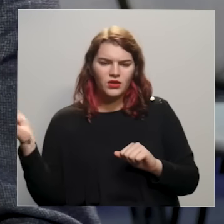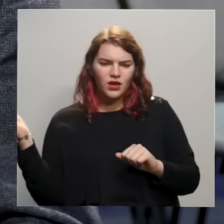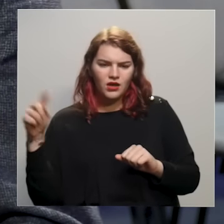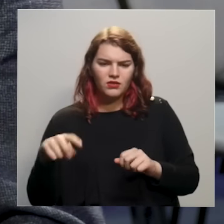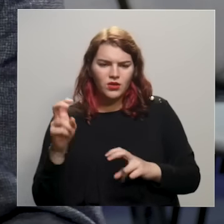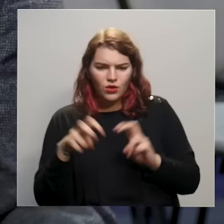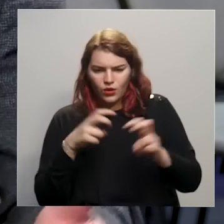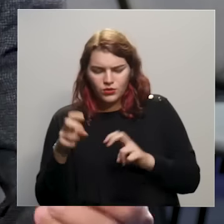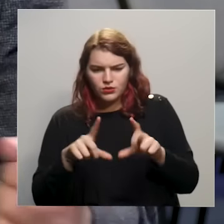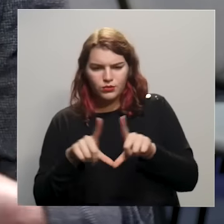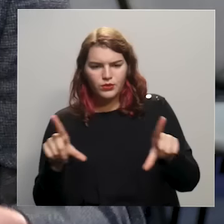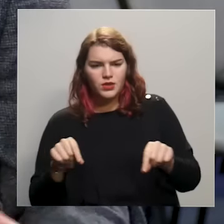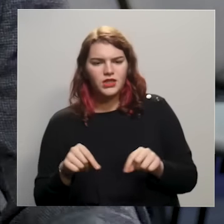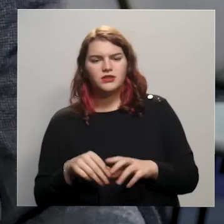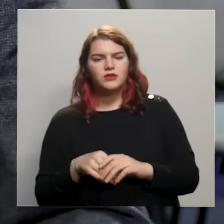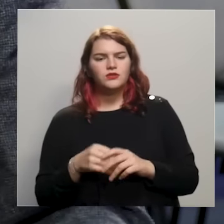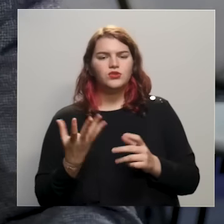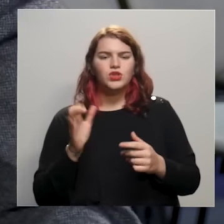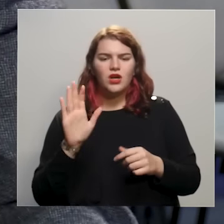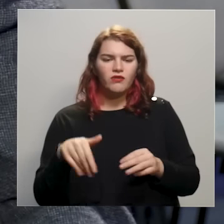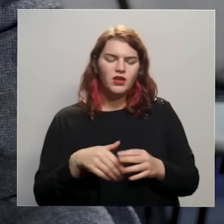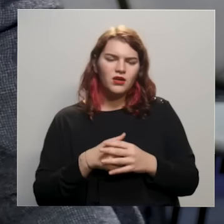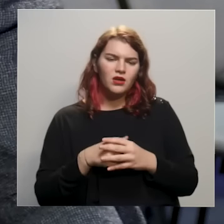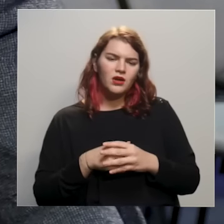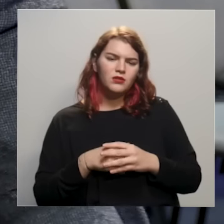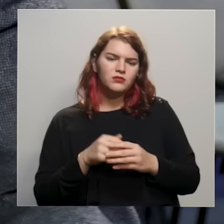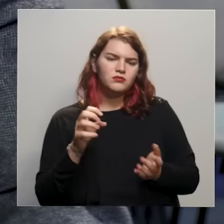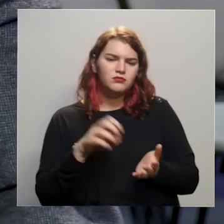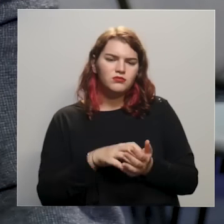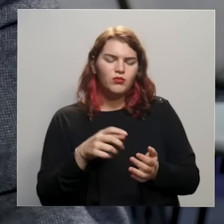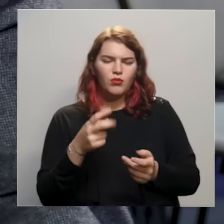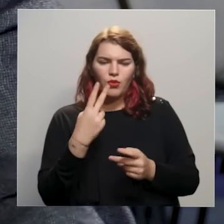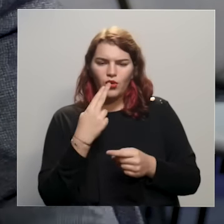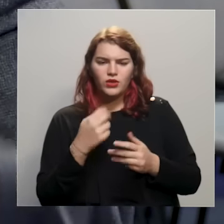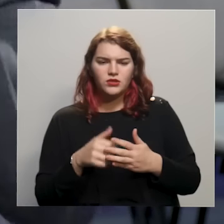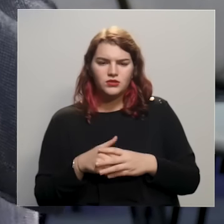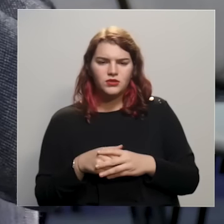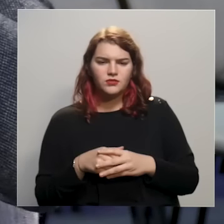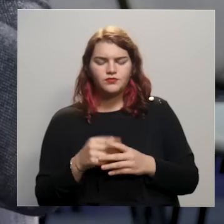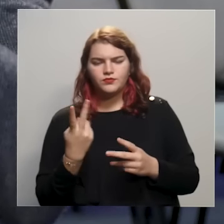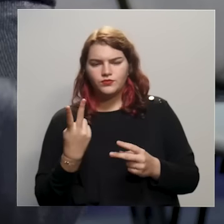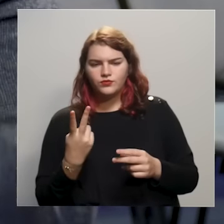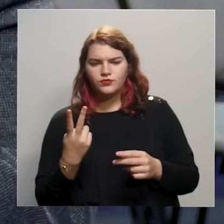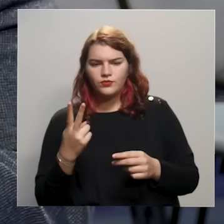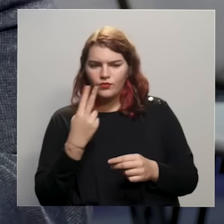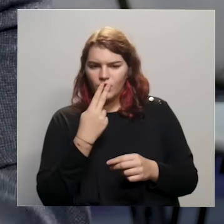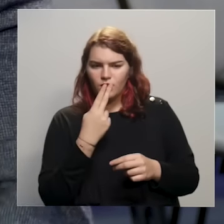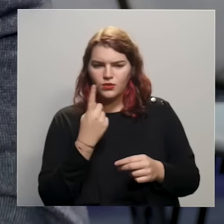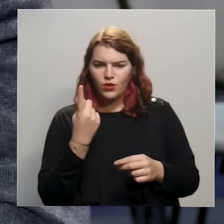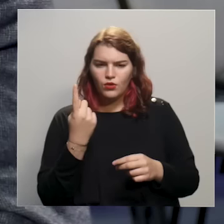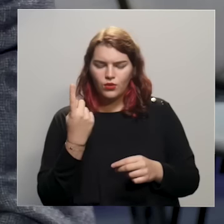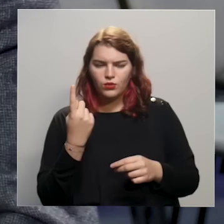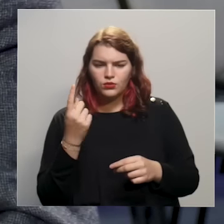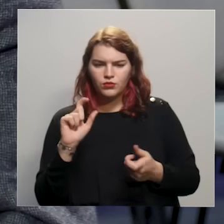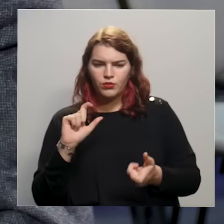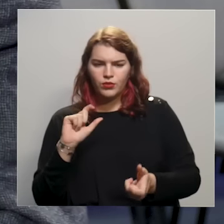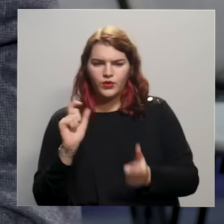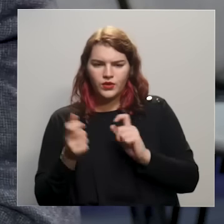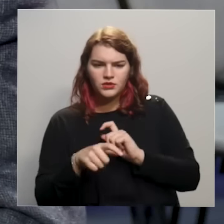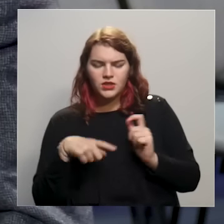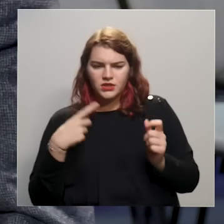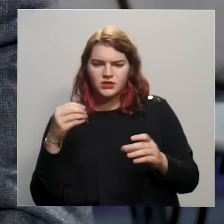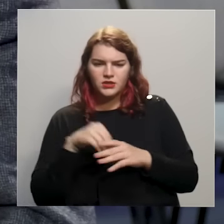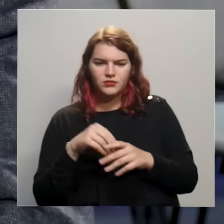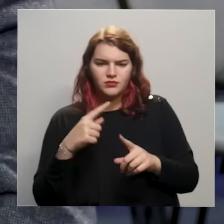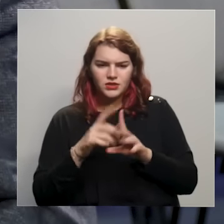controlare de buletine, de ce am pe acolo, poliția. Doi polițai care, unul dintre ei s-a pocăit. Ianes, este în